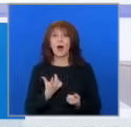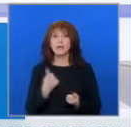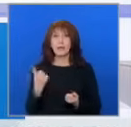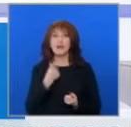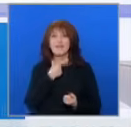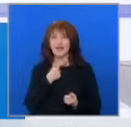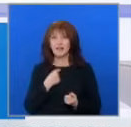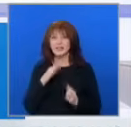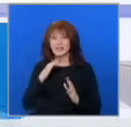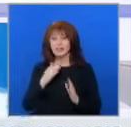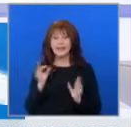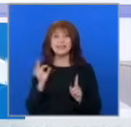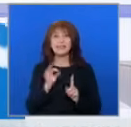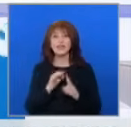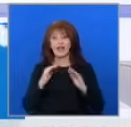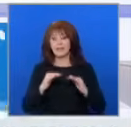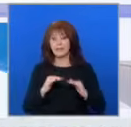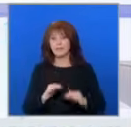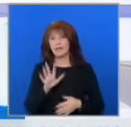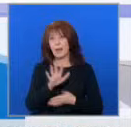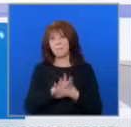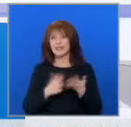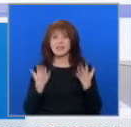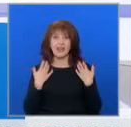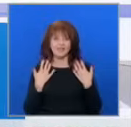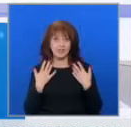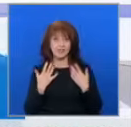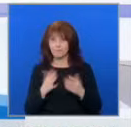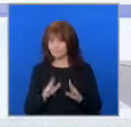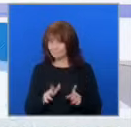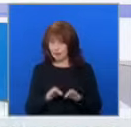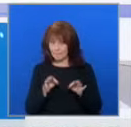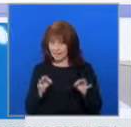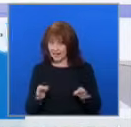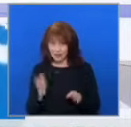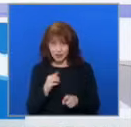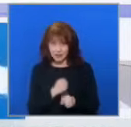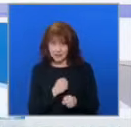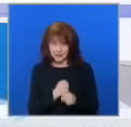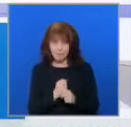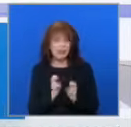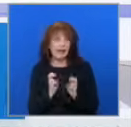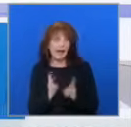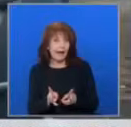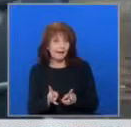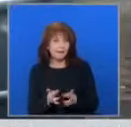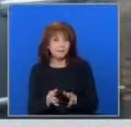е намаляване на нивата на замърсяване в центъра на София. Дали мярката ще заработи обаче и как?